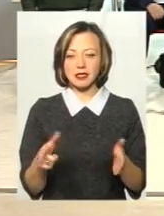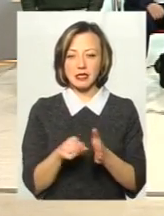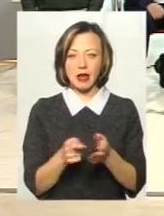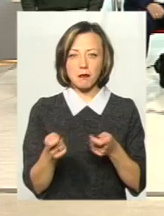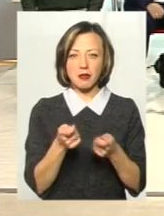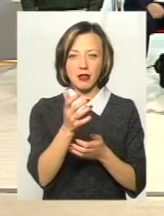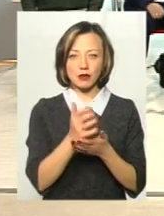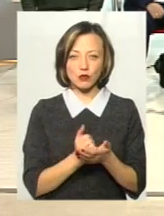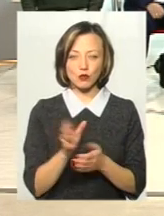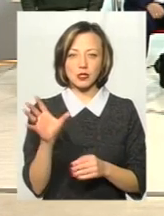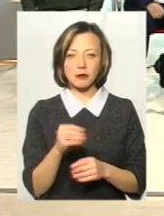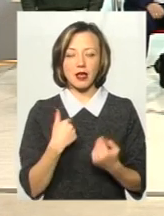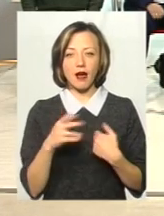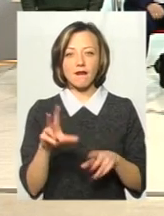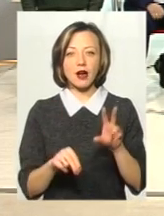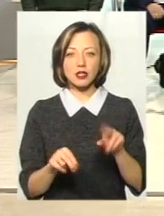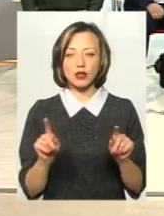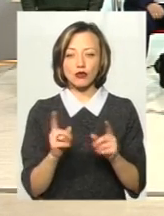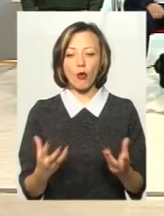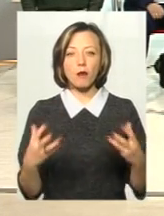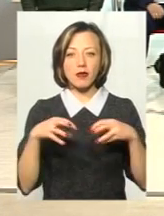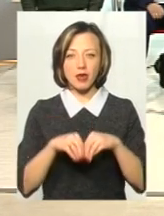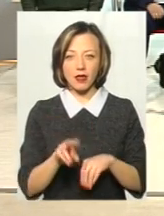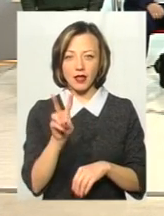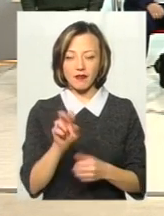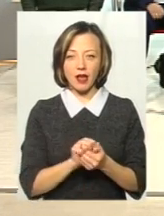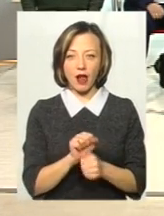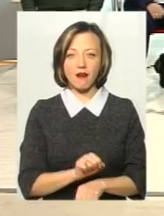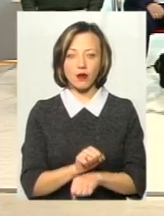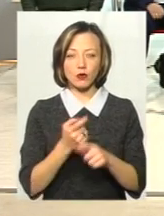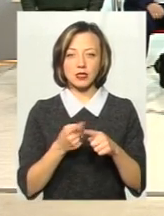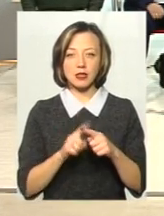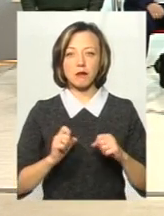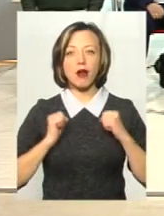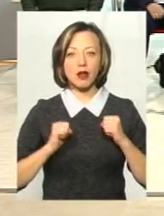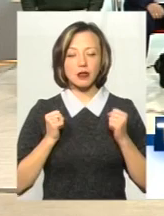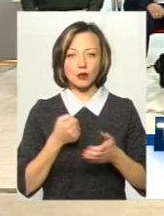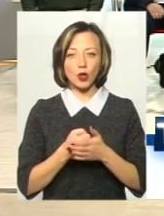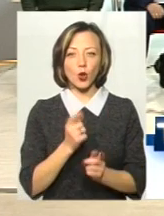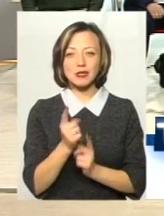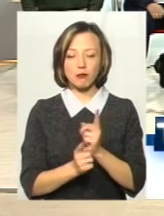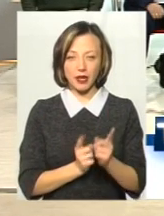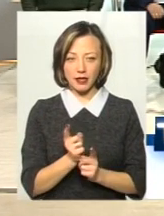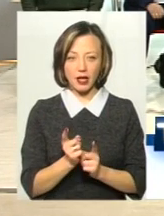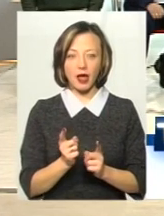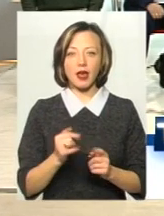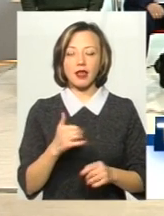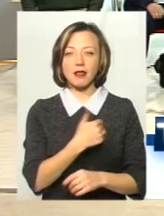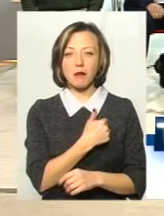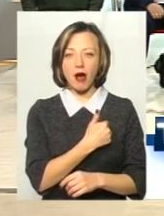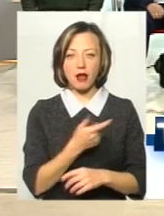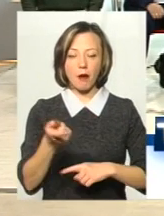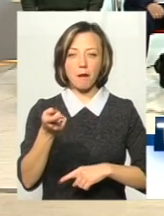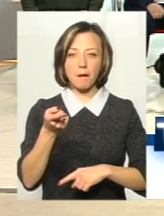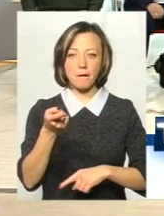усім. Я вважаю, що те, що об'єднує ці дві революції, це є дійсно прагнення до змін і намагання